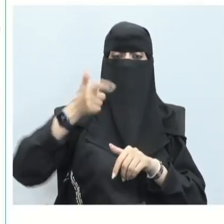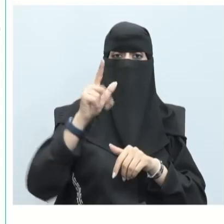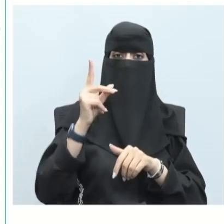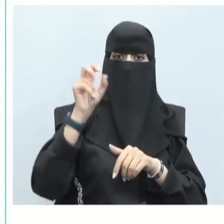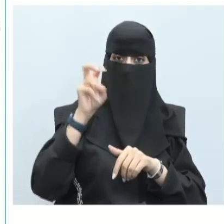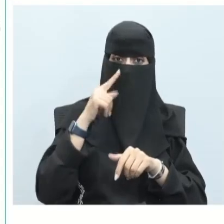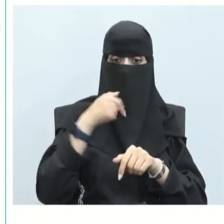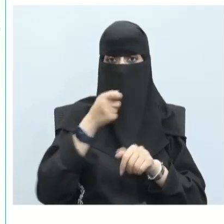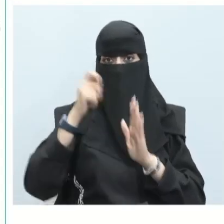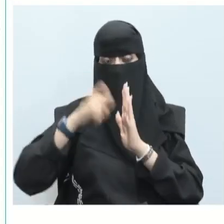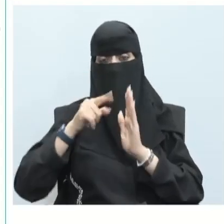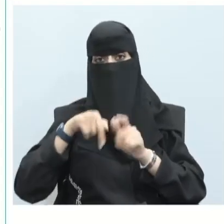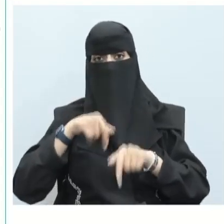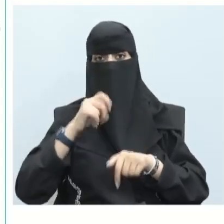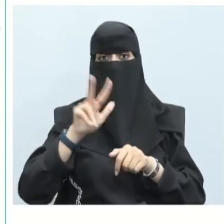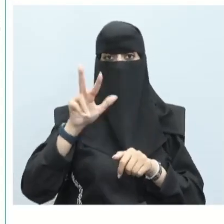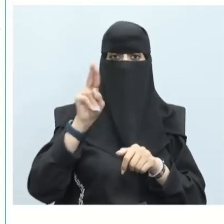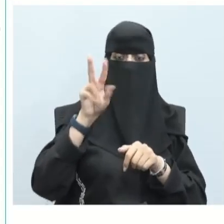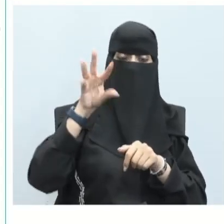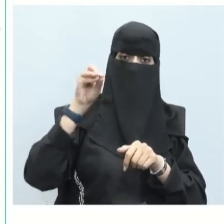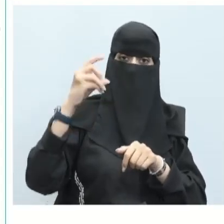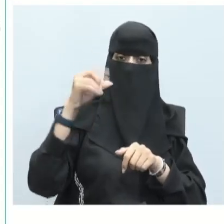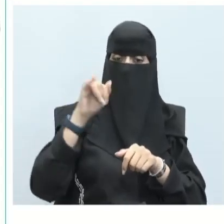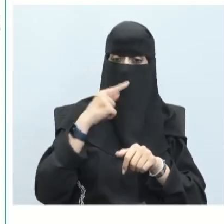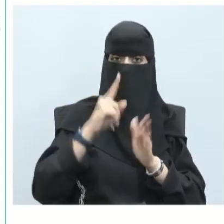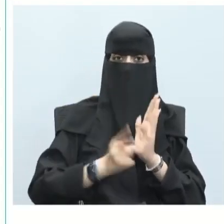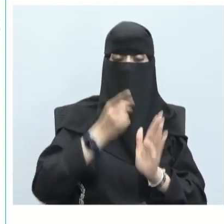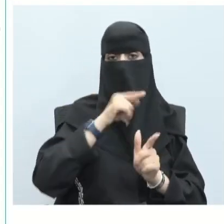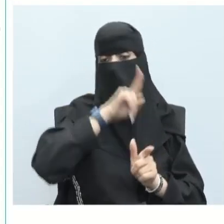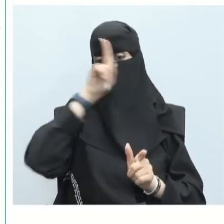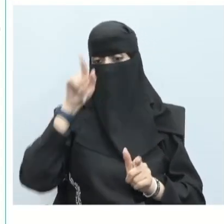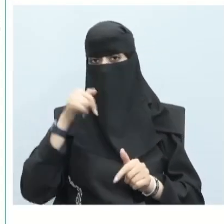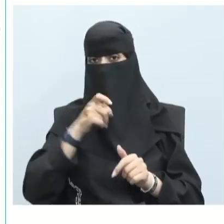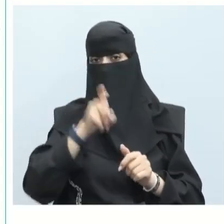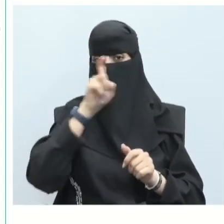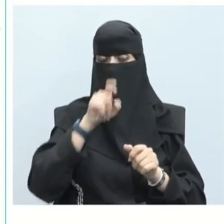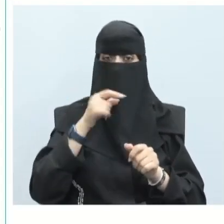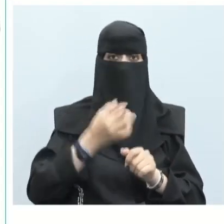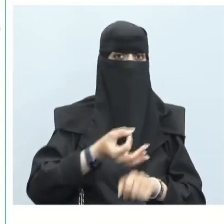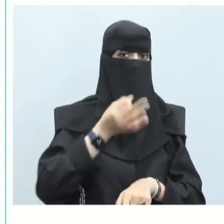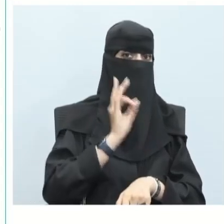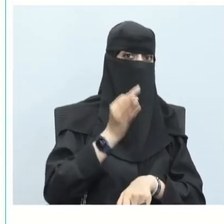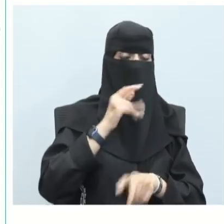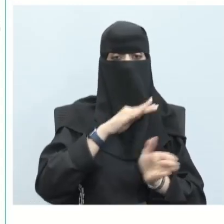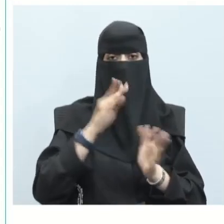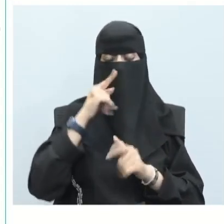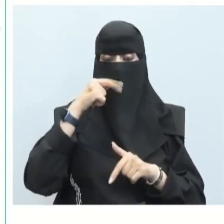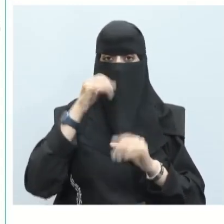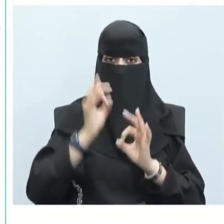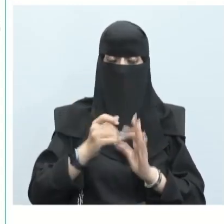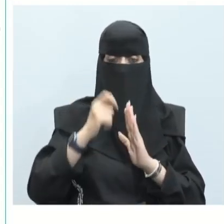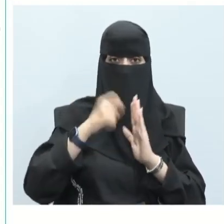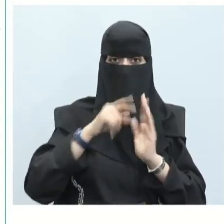الى التهديد المقصود بهذه المغالطه اللجوء الى التهديد والوعيد من اجل اثبات